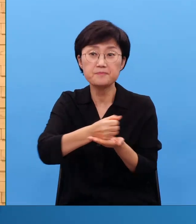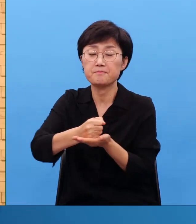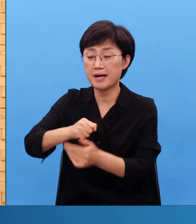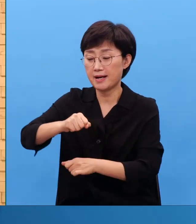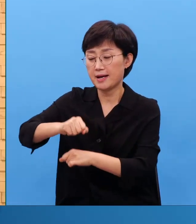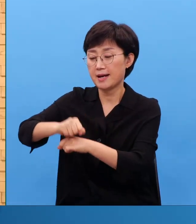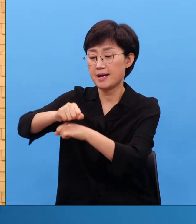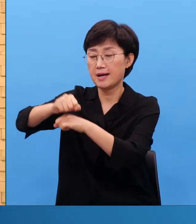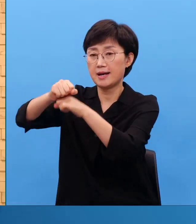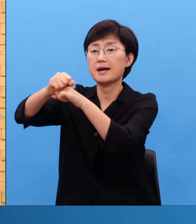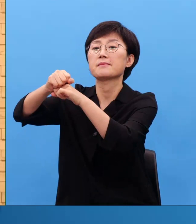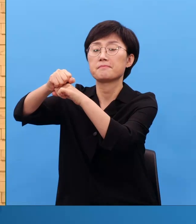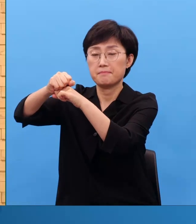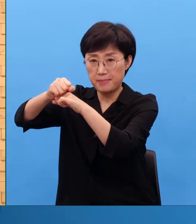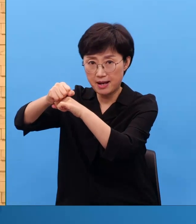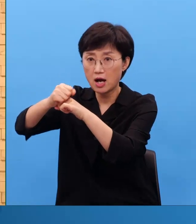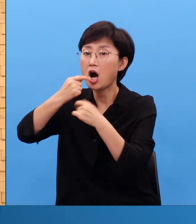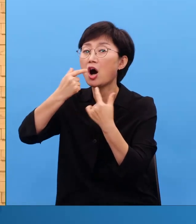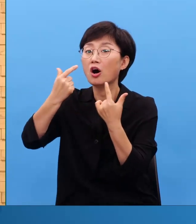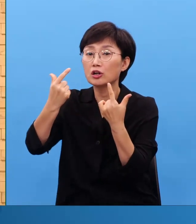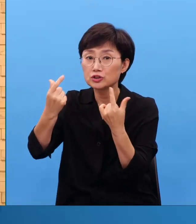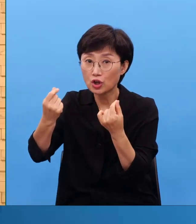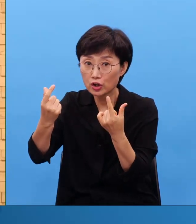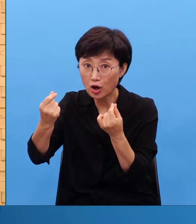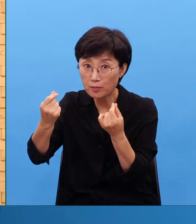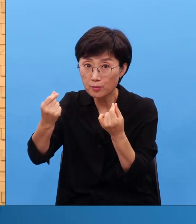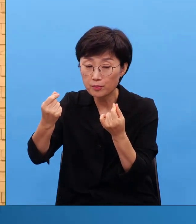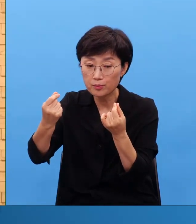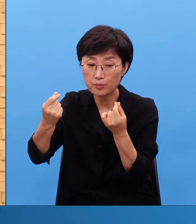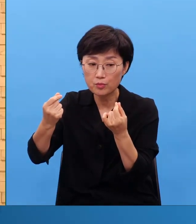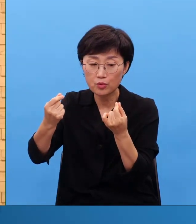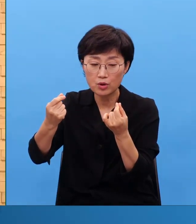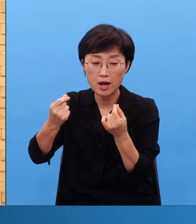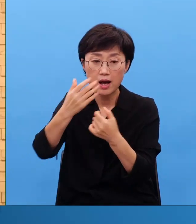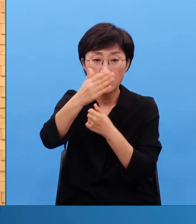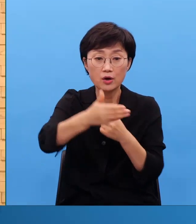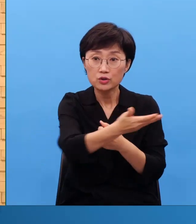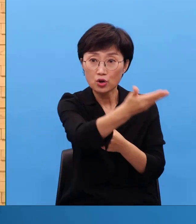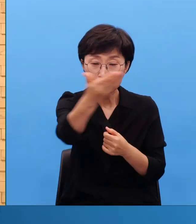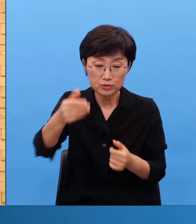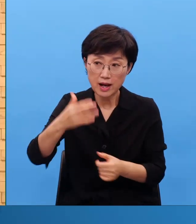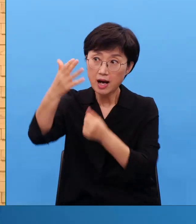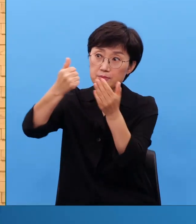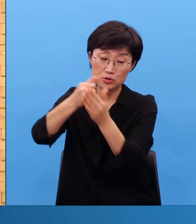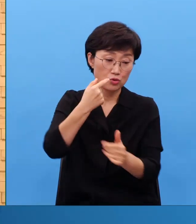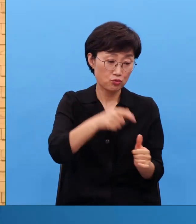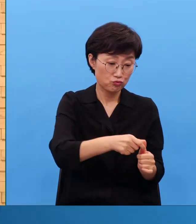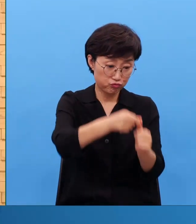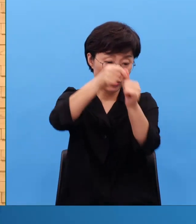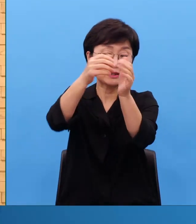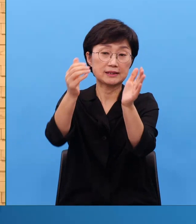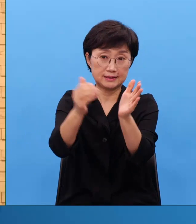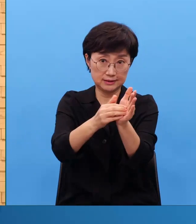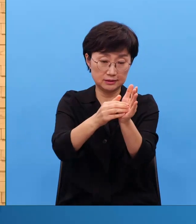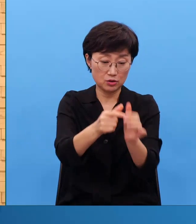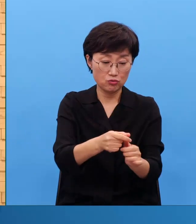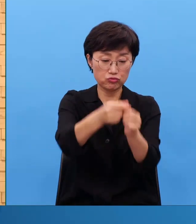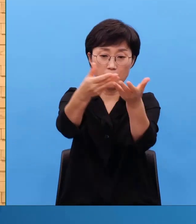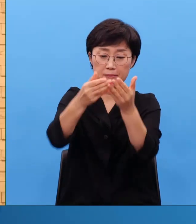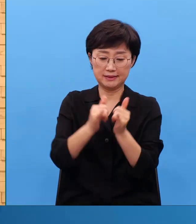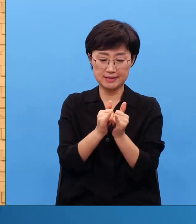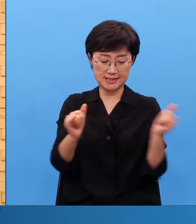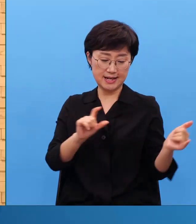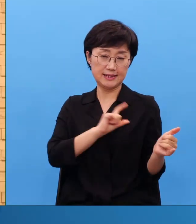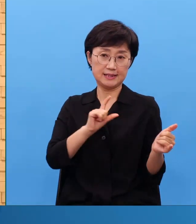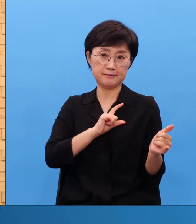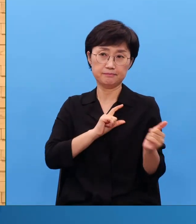구원받은 여러분과 영혼과 그 이름을 보좌에 등록을 했다. Now, just as we gather the grain and store it away, our